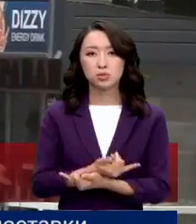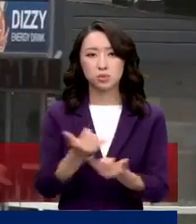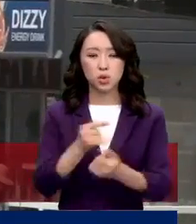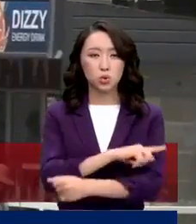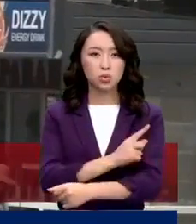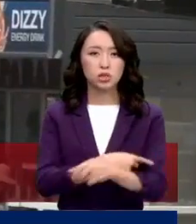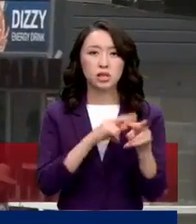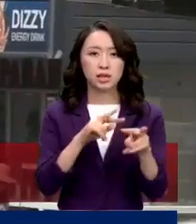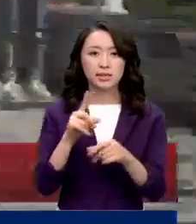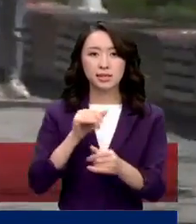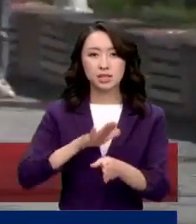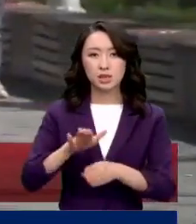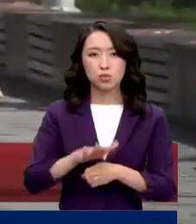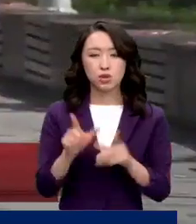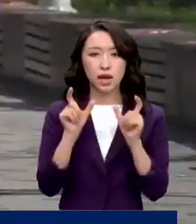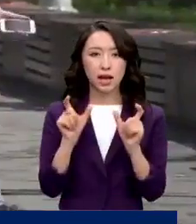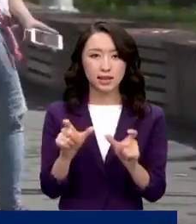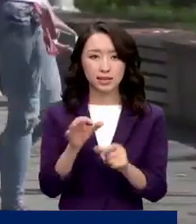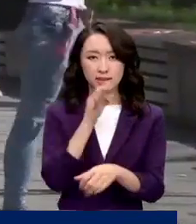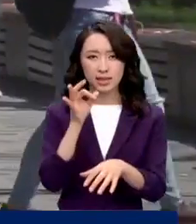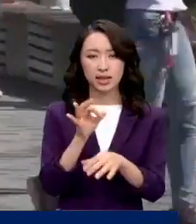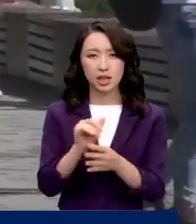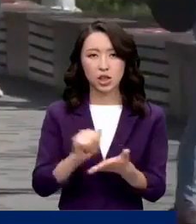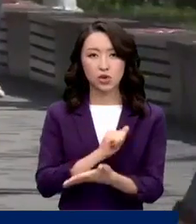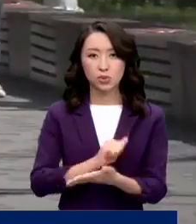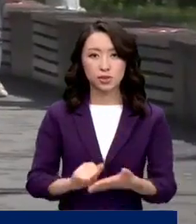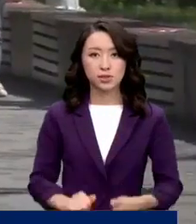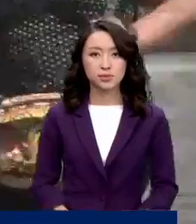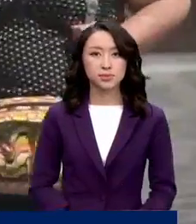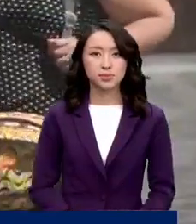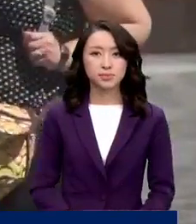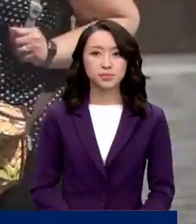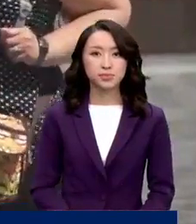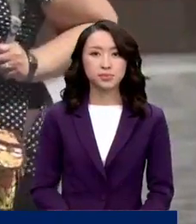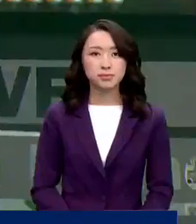усиленный контроль за соблюдением карантина, сказано в документе.